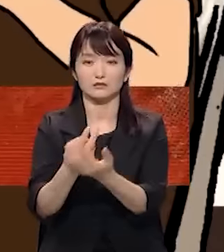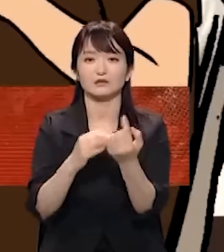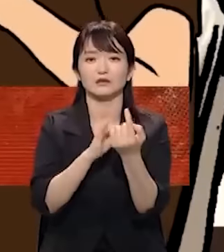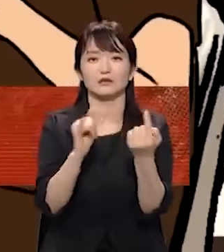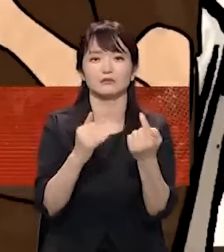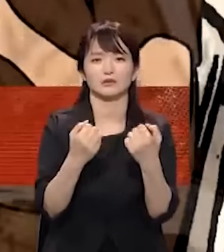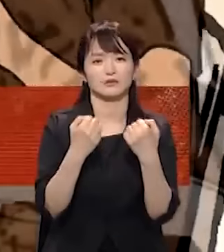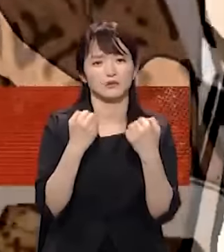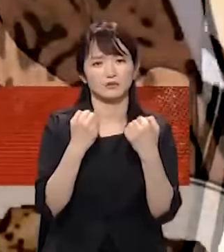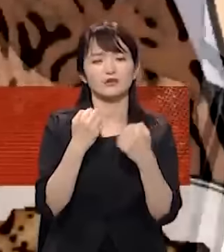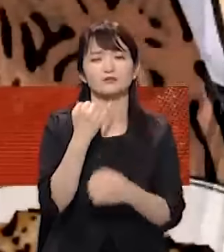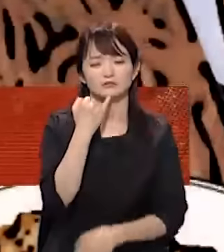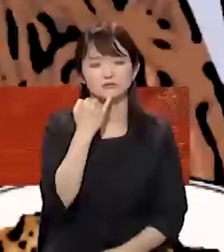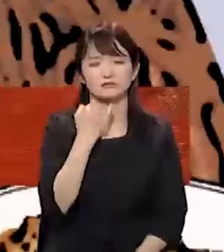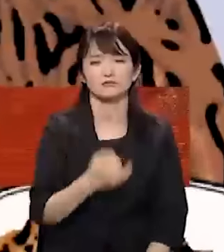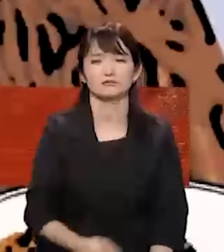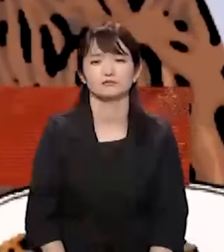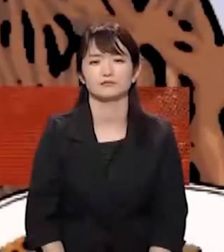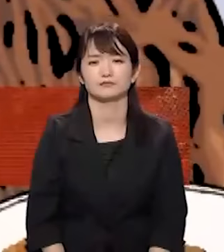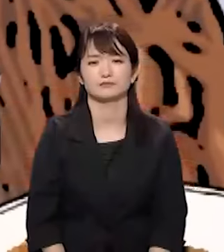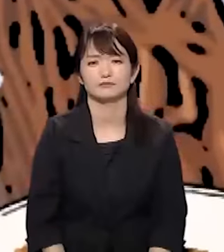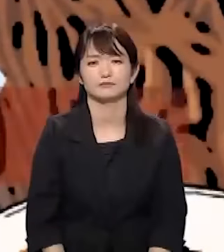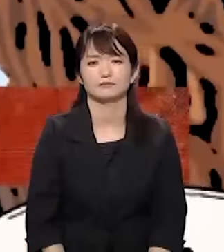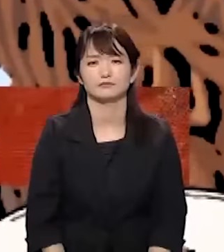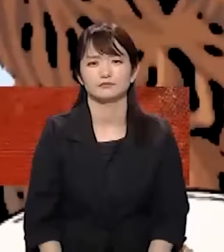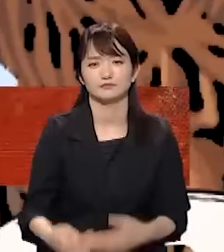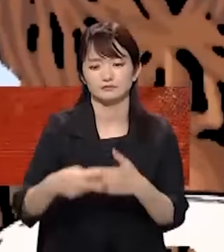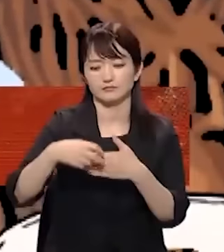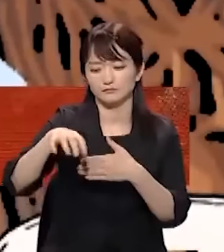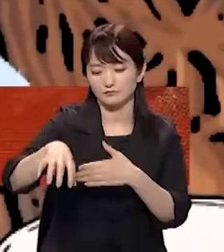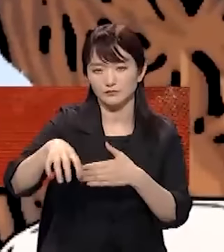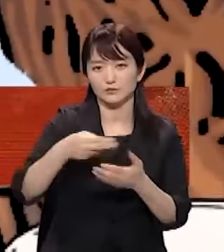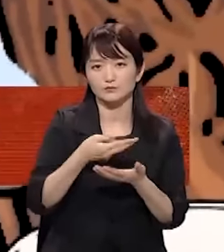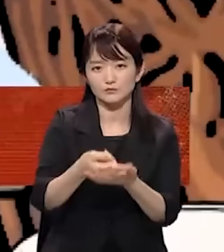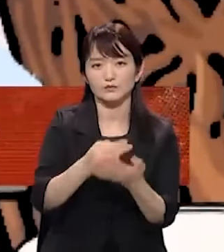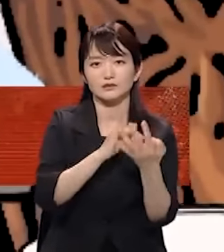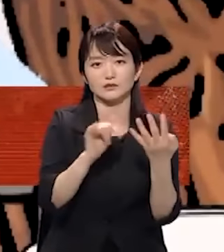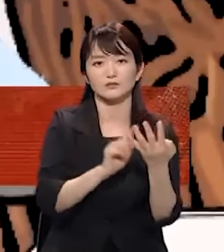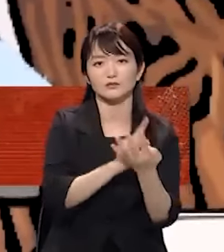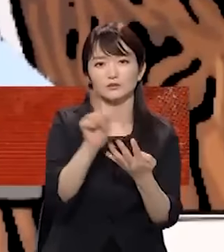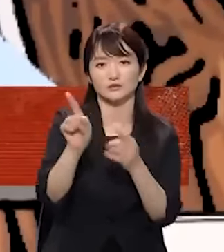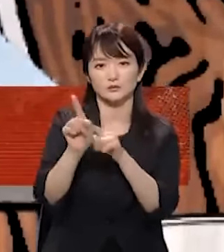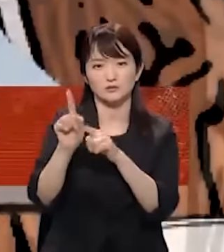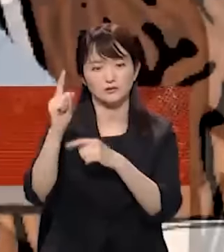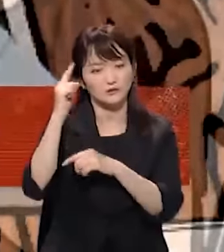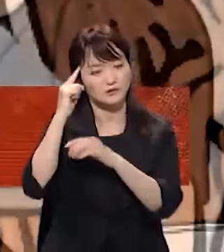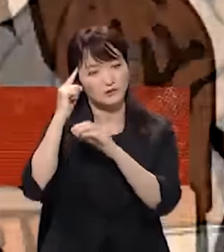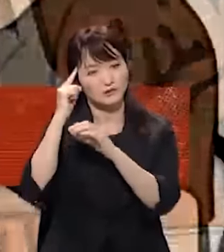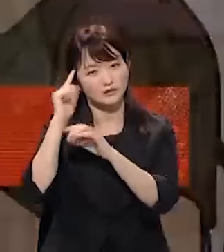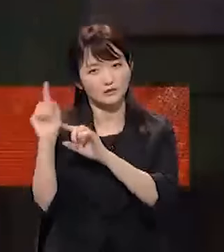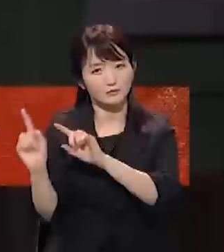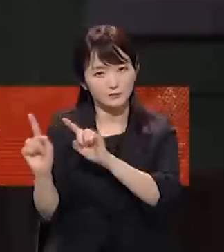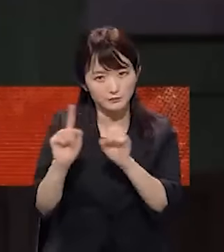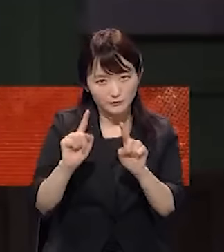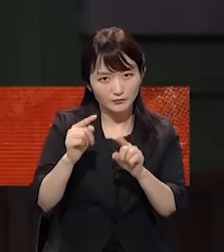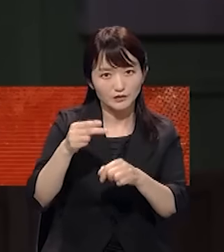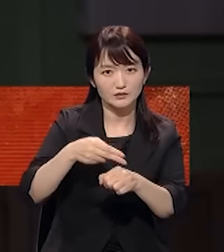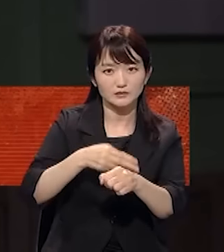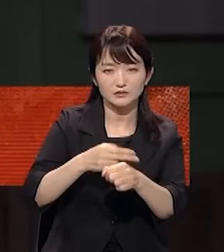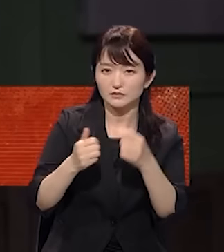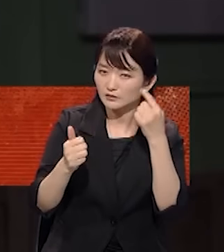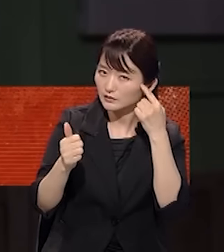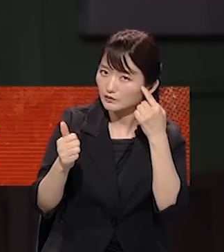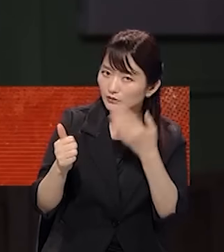한 명은 아직 건강 이상이 없는 걸로 전해졌습니다 그리고 병원에 있던네 명 중 한 명은 의식을 회복해서 의료진의 부름에 고개를